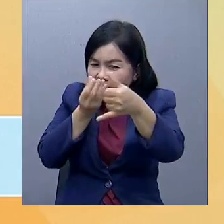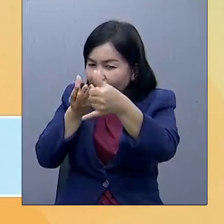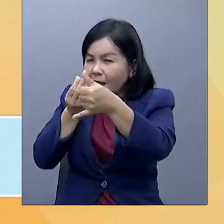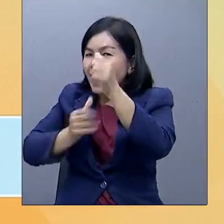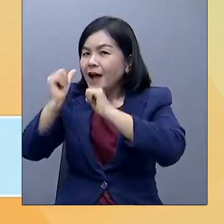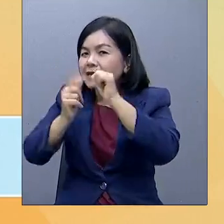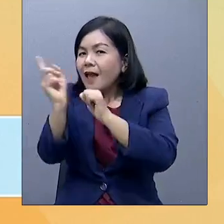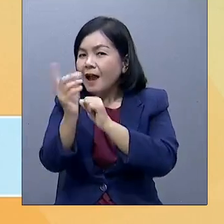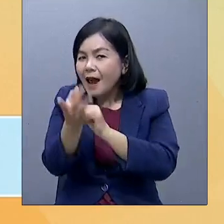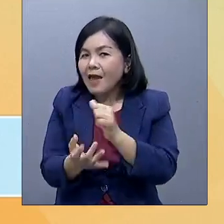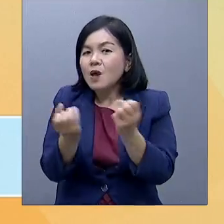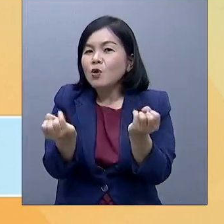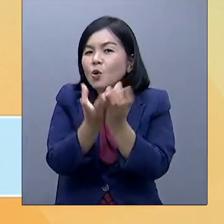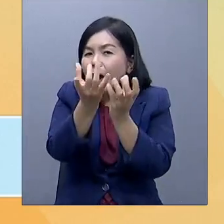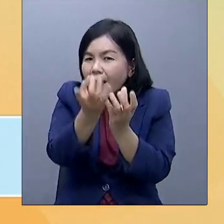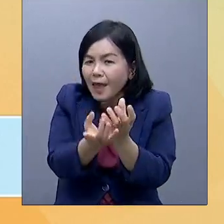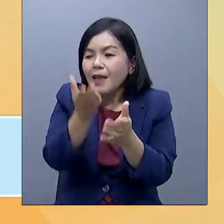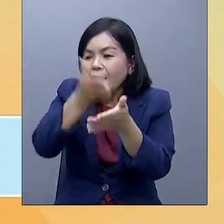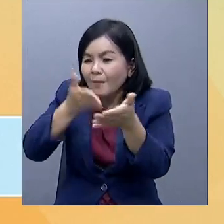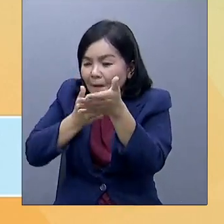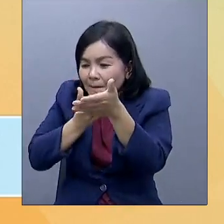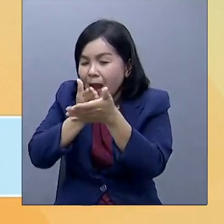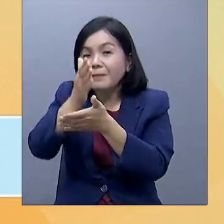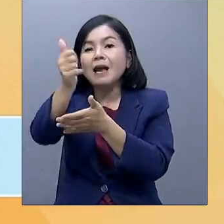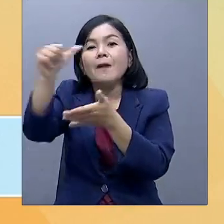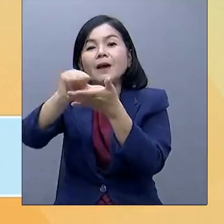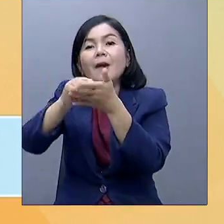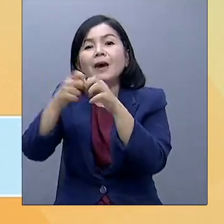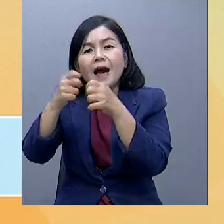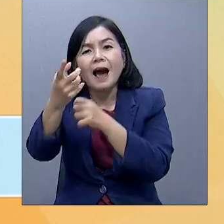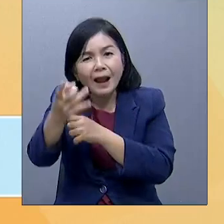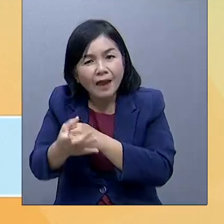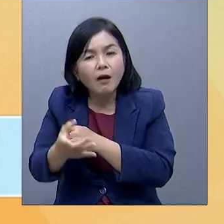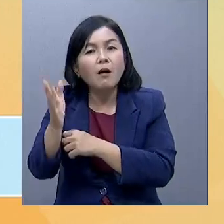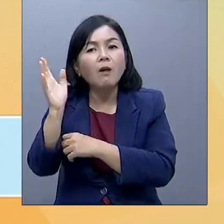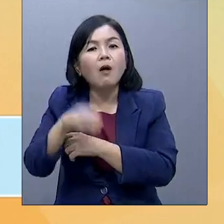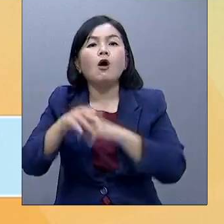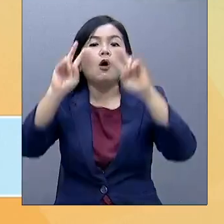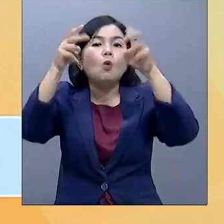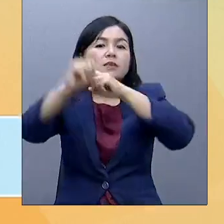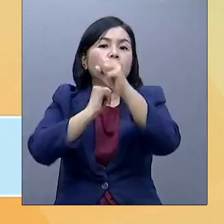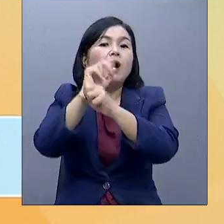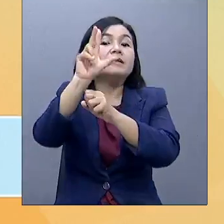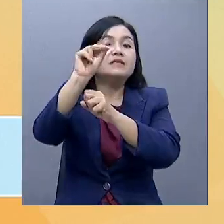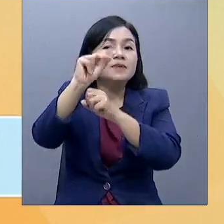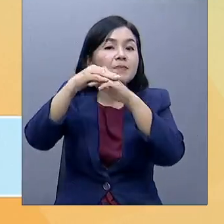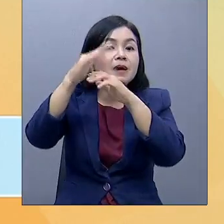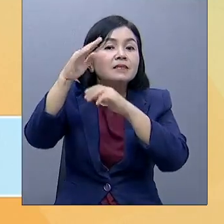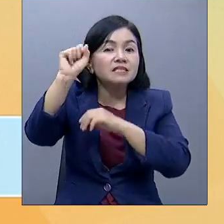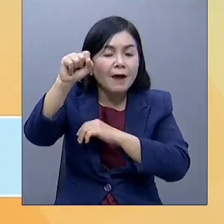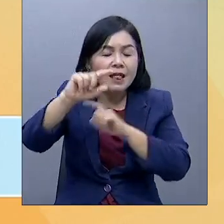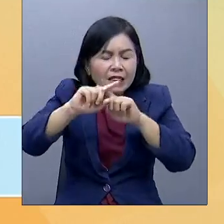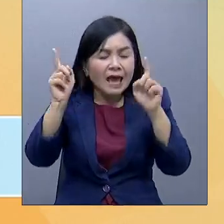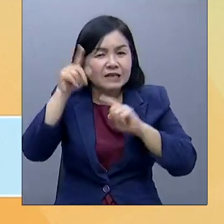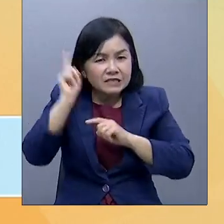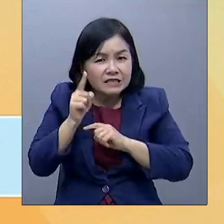เขาแก้ไขกันไปยังไงแล้วก็มาทบทวนตัวเองว่าเราจะก้าวต่อไปยังไงผมคิดว่าถึงแม้ว่าชื่อเรื่องเนี่ยคือ It's Okay to Be Dirty 30เนี่ยแต่จริงๆแล้วมัน